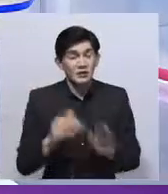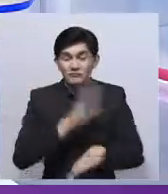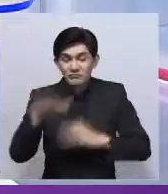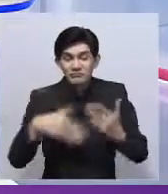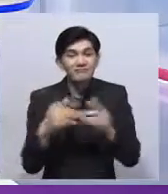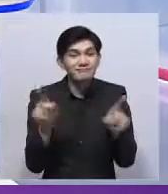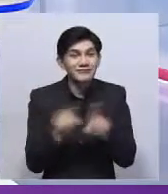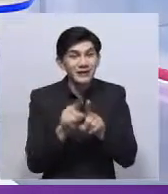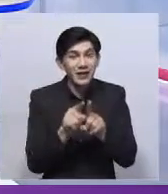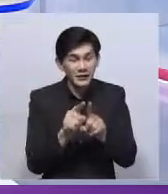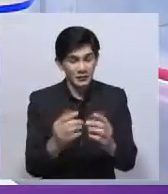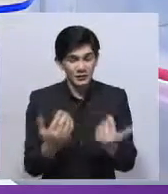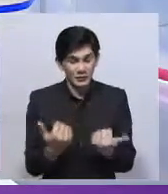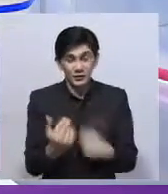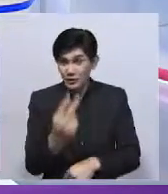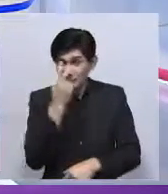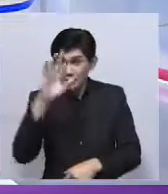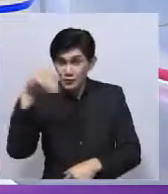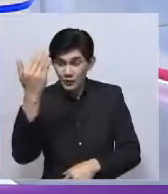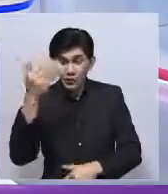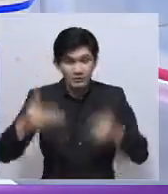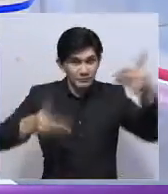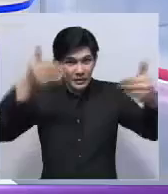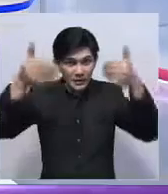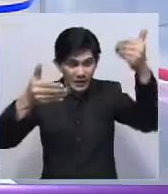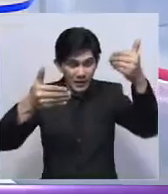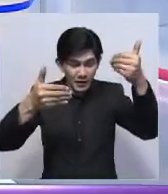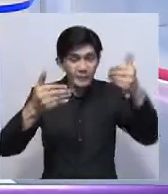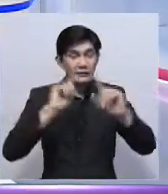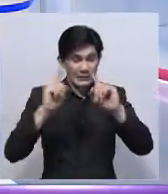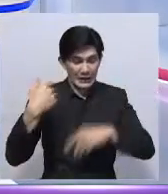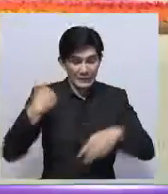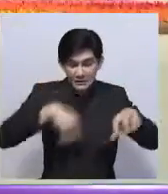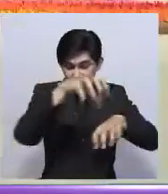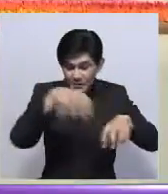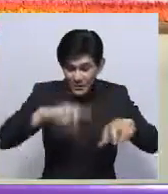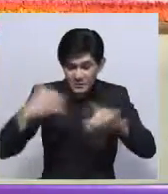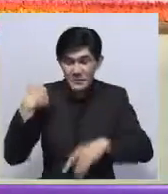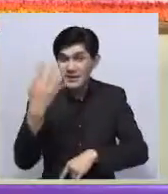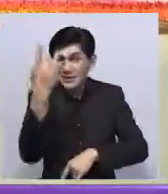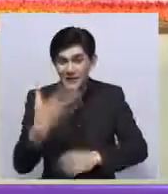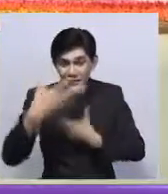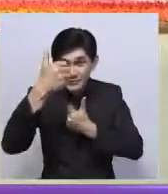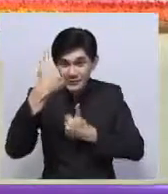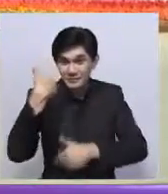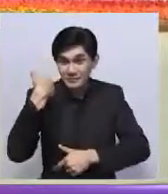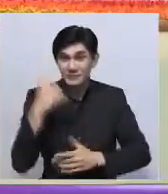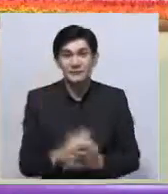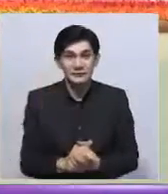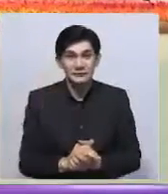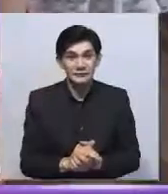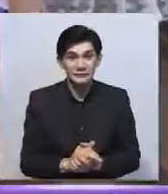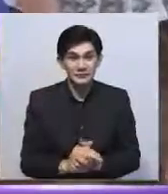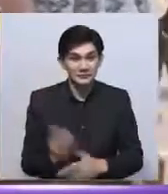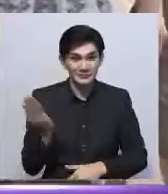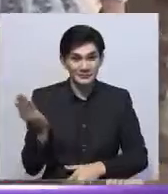มด้วยนะคะแต่ว่าก่อนที่จะไปเดี๋ยวพาไปดูก่อนว่ากิจกรรมในพื้นที่กิจกรรมแต่ละโซนแต่ละส่วนนั้นมีความน่าสนใจขนาดไหนนะคะ